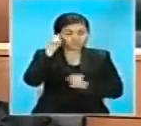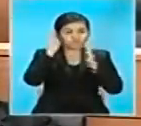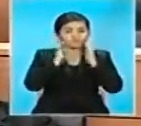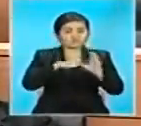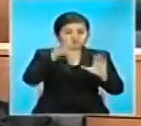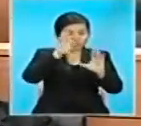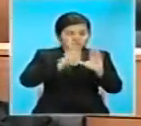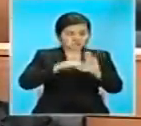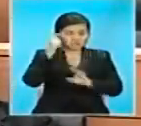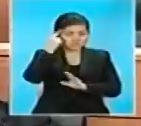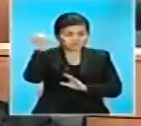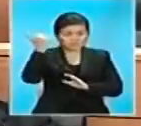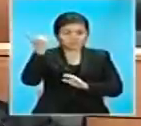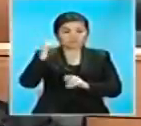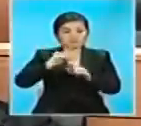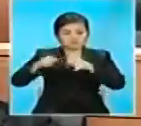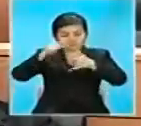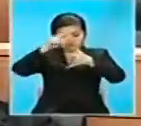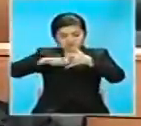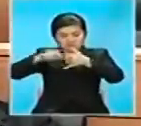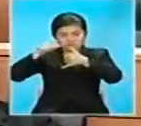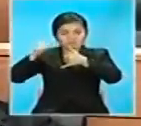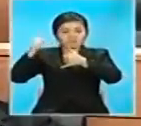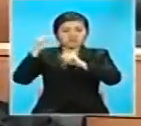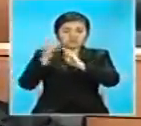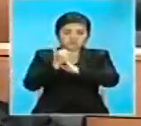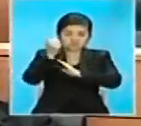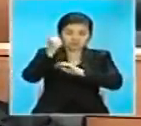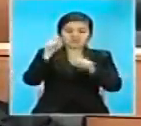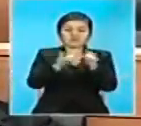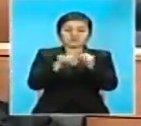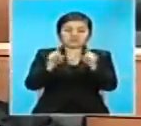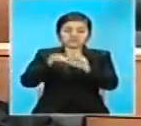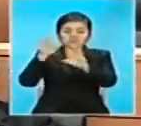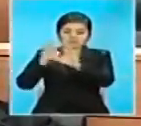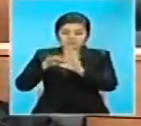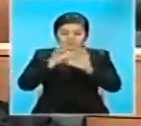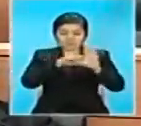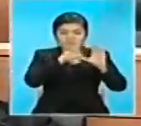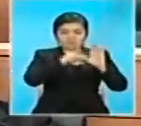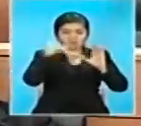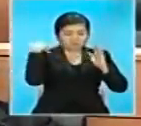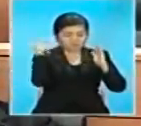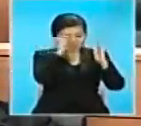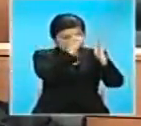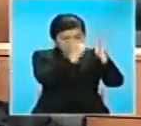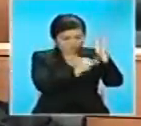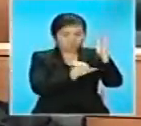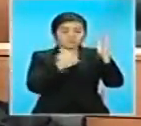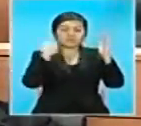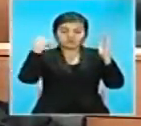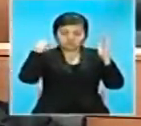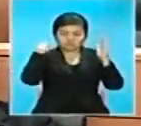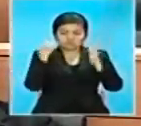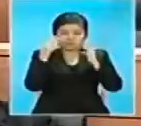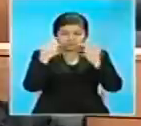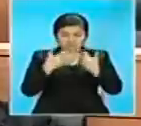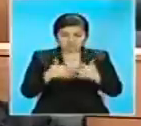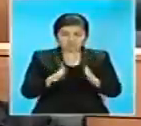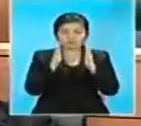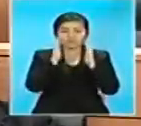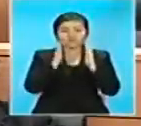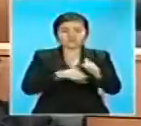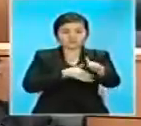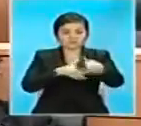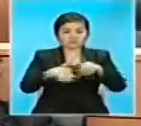ความรู้ความสามารถไม่น้อยทีเดียวในแต่ละจังหวัดและประชาชนนั้น